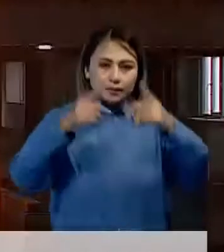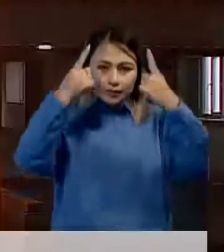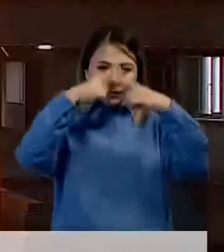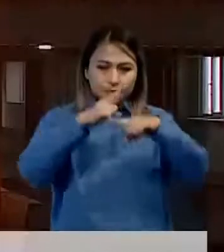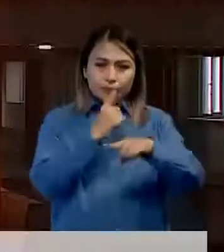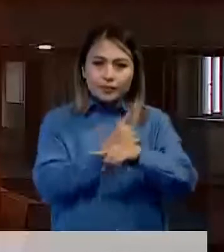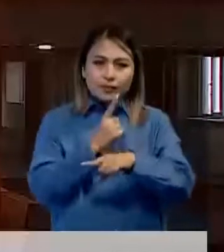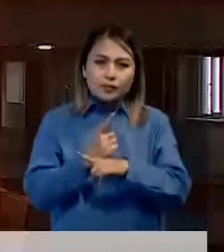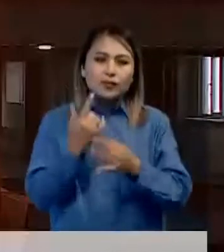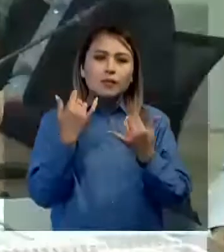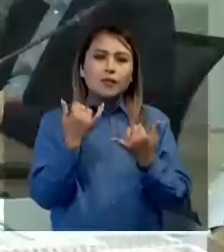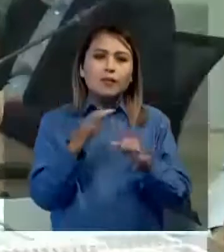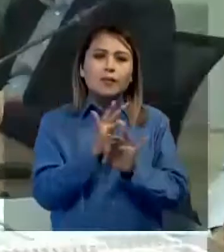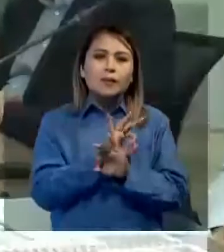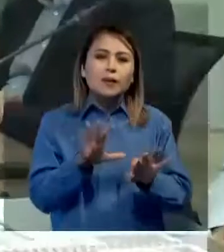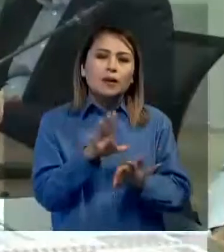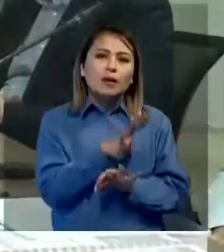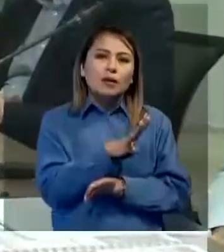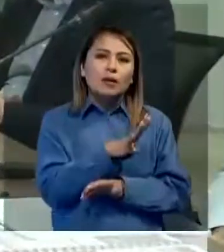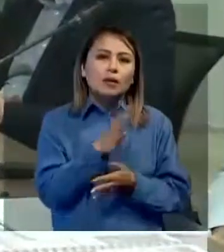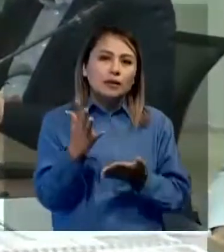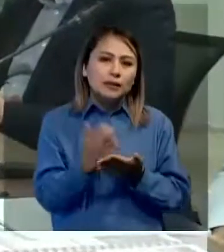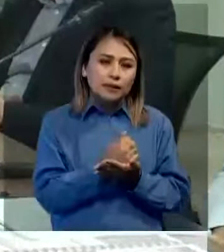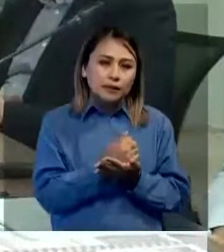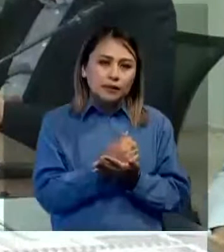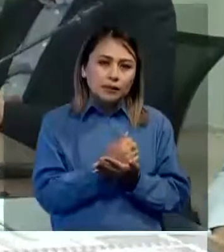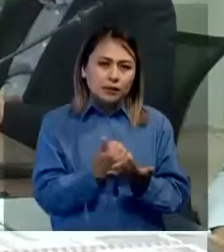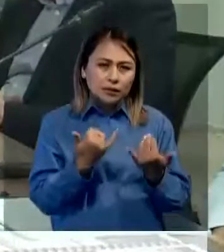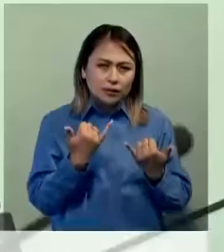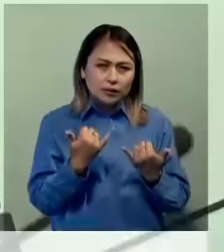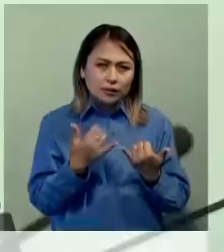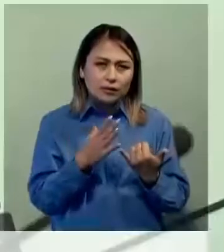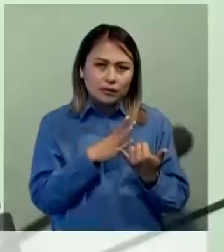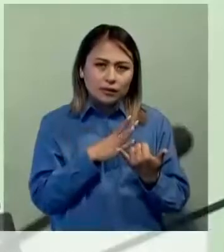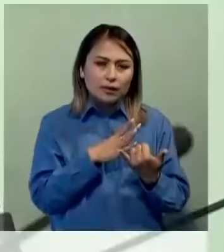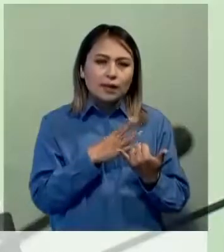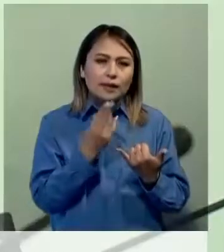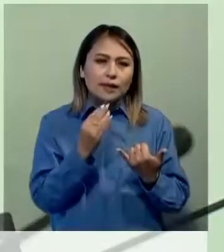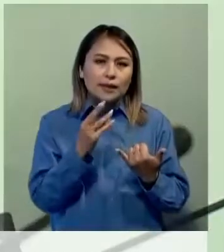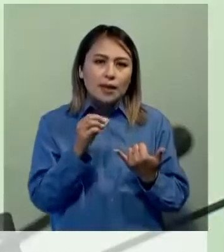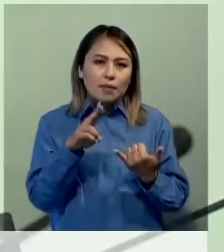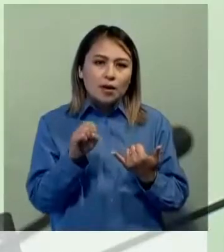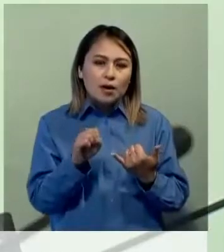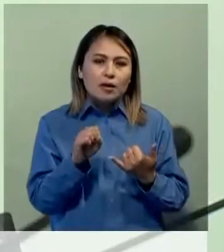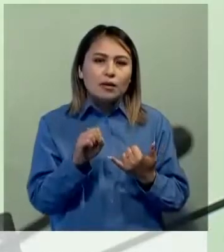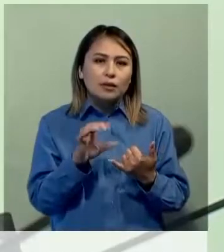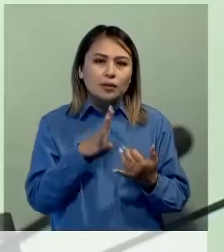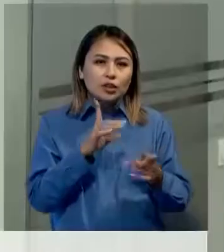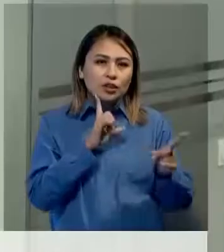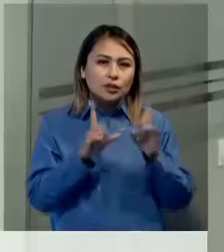тиын сұрайды. Оқыты қағидаттарын мейлінше қол жетімді ету үшін бүгін француздың СИТЕПА агенттігімен бірге жиын